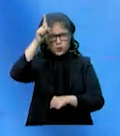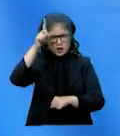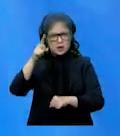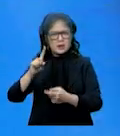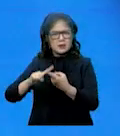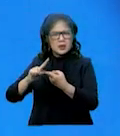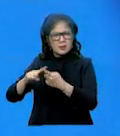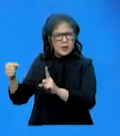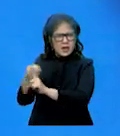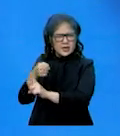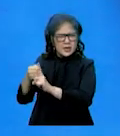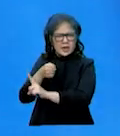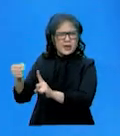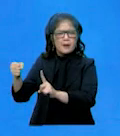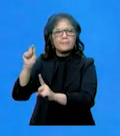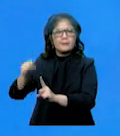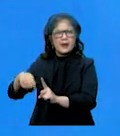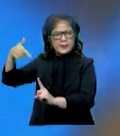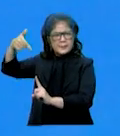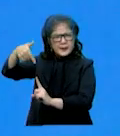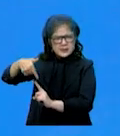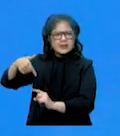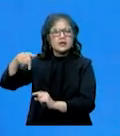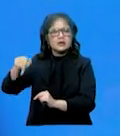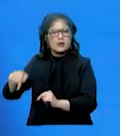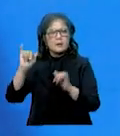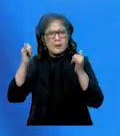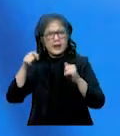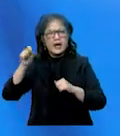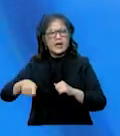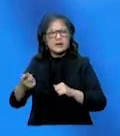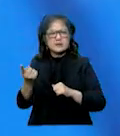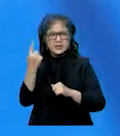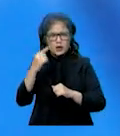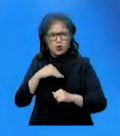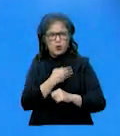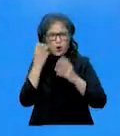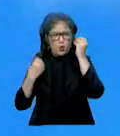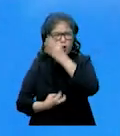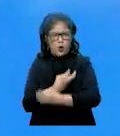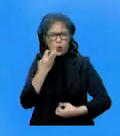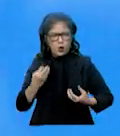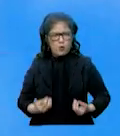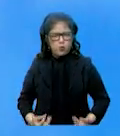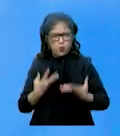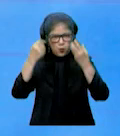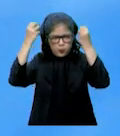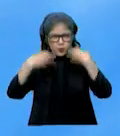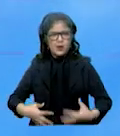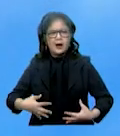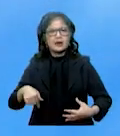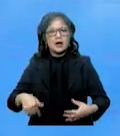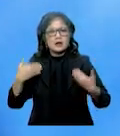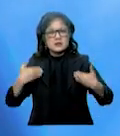oleh teman-temannya menggunakan bensin. Akibat aksi main hakim sendiri ini, korban terluka bakar di sekujur tubuhnya. Kondisi